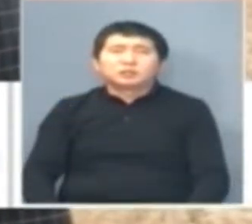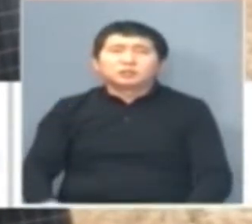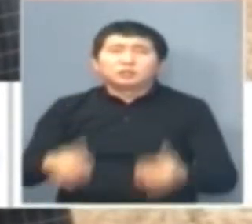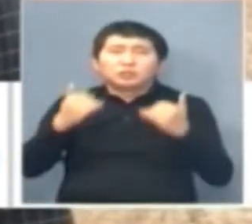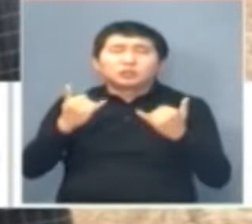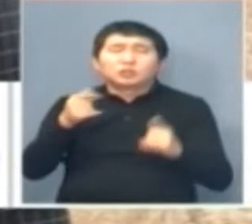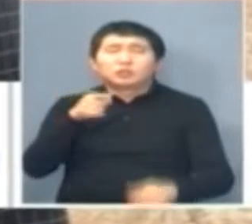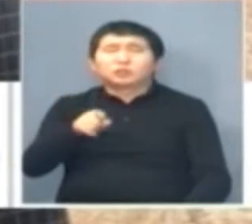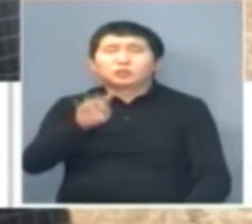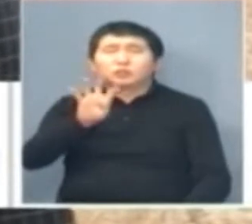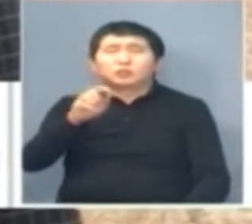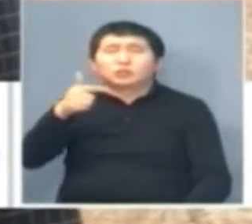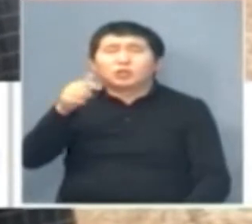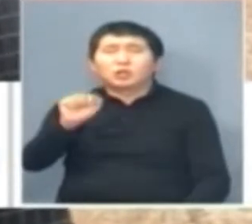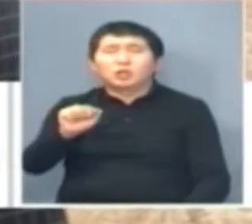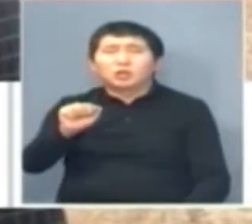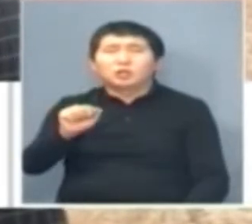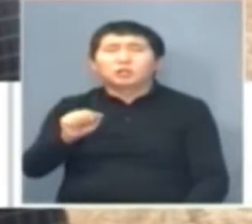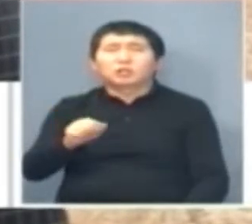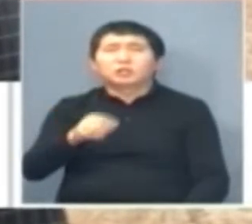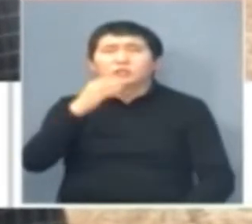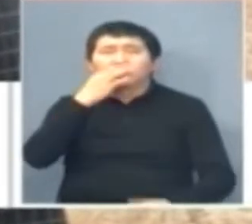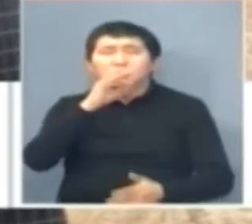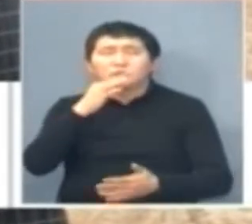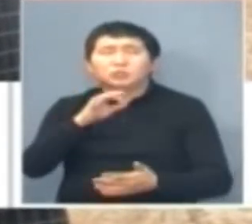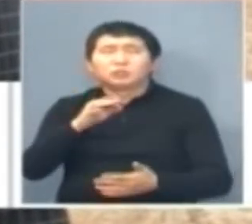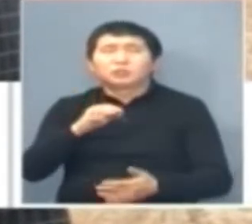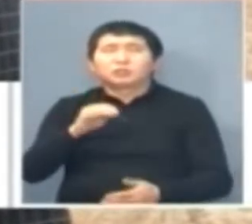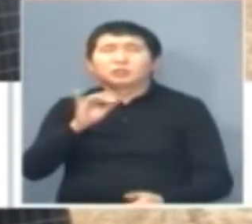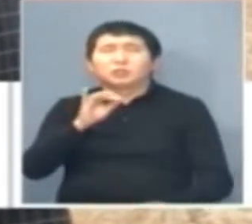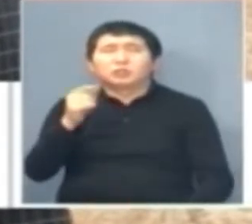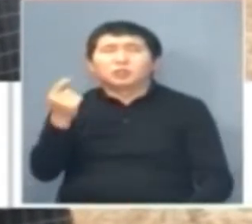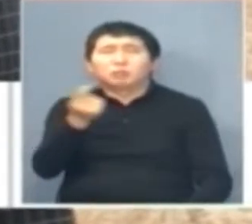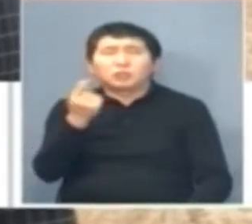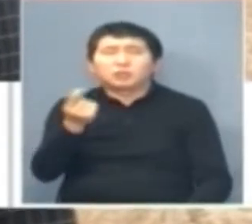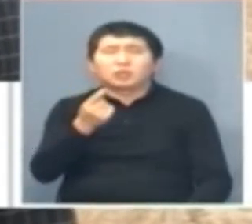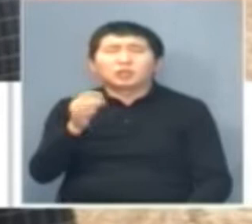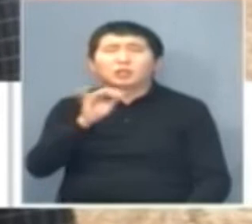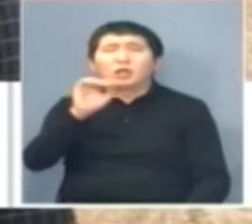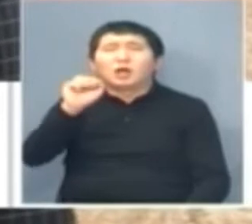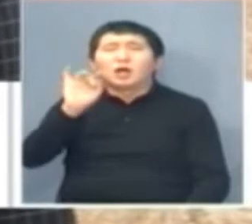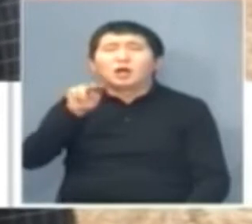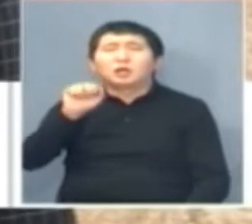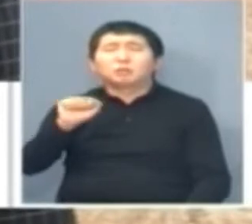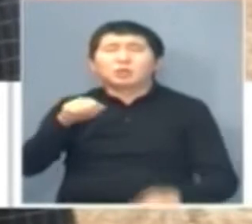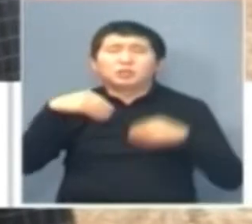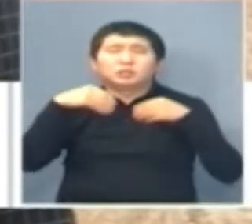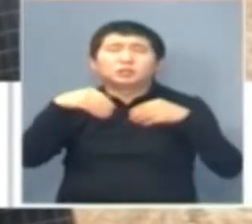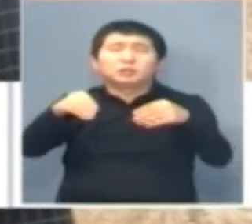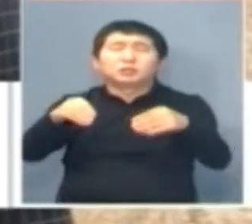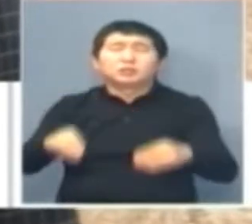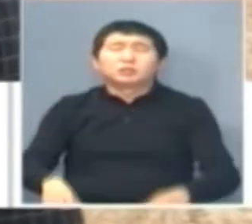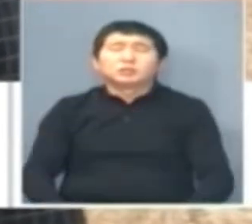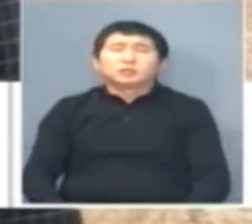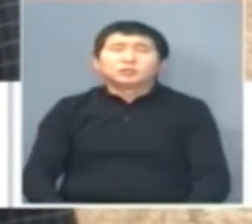Қазіргі уақытта 1400 гектар аумаққа күнбағыс, 1300 гектар жерге бидай, 200 гектарға арпа егеміз. Ал бүгін бидай орылып жатыр, 50 гектар аумақ қалды.